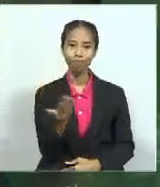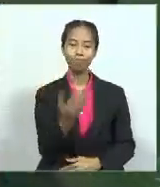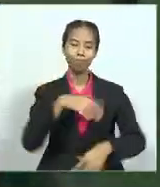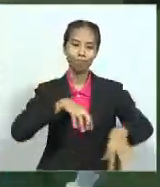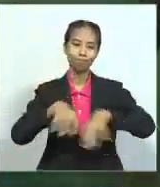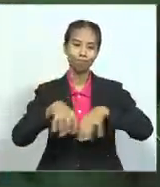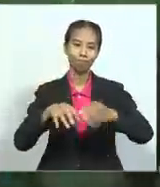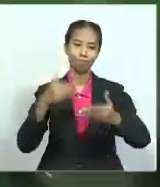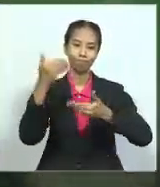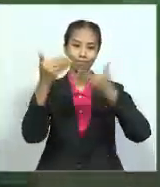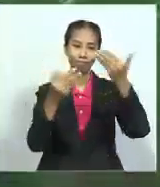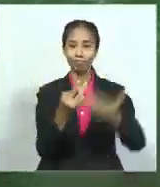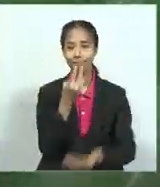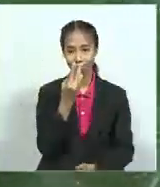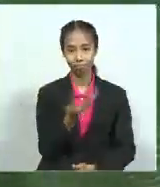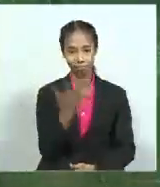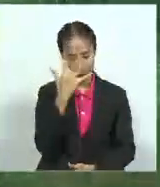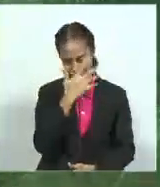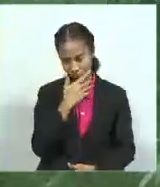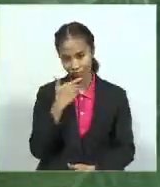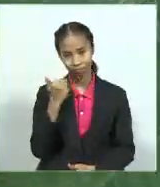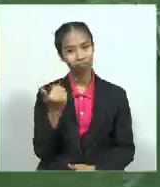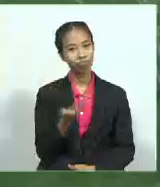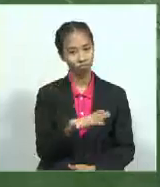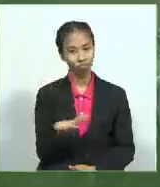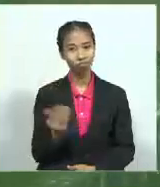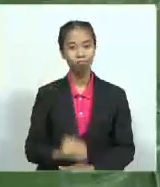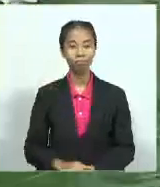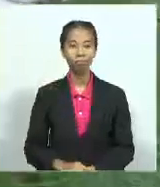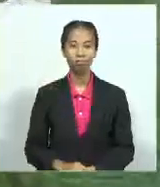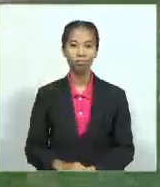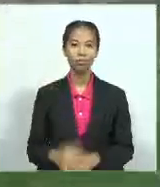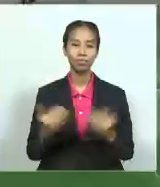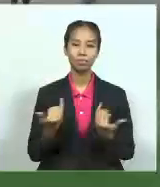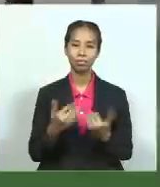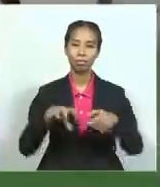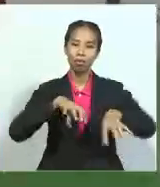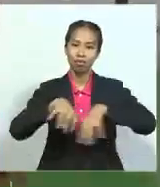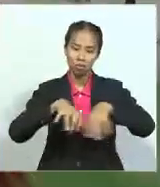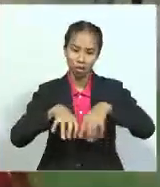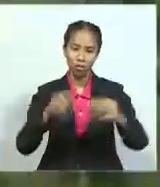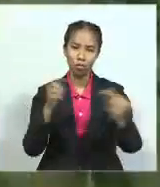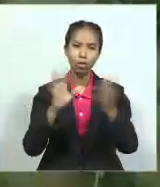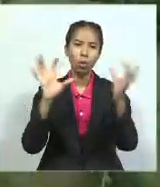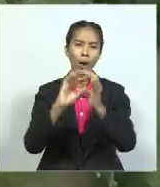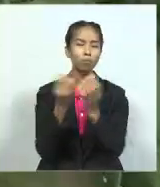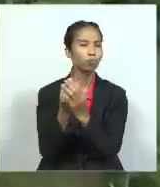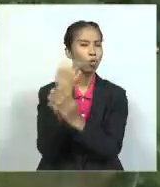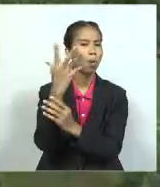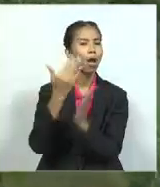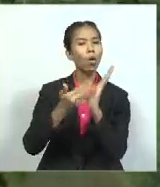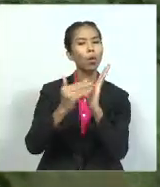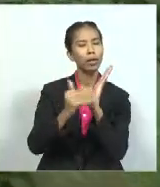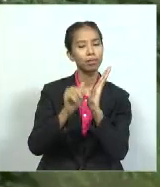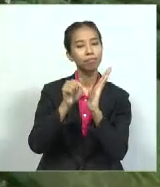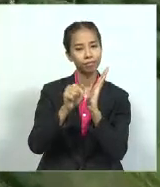ของการจัดงานกันนะคะนี่ค่ะสวยงามแล้วก็อลังการจริงๆนะคะเป็นงานมหัศจรรย์พันไม้นานาชาติขอนแก่น